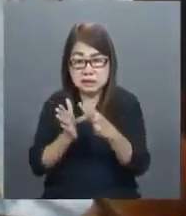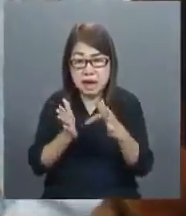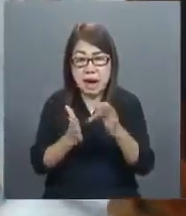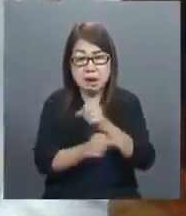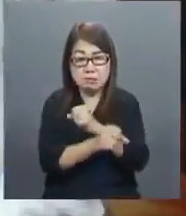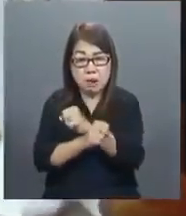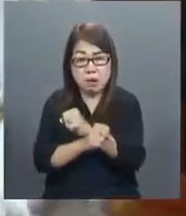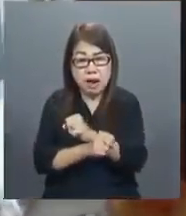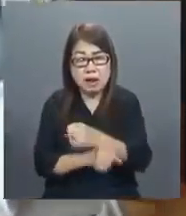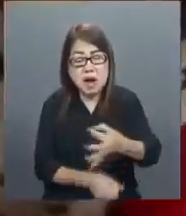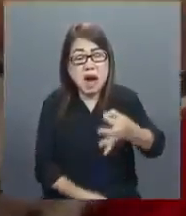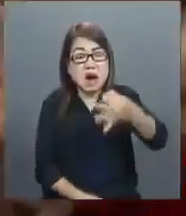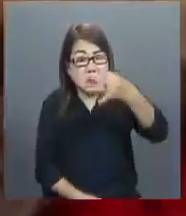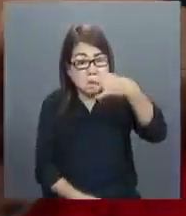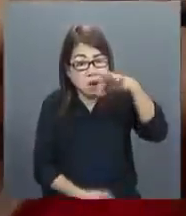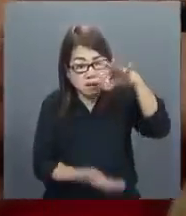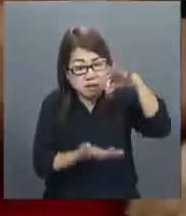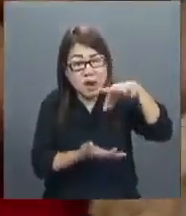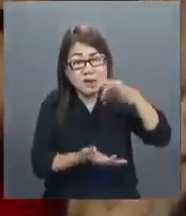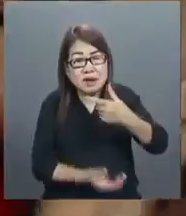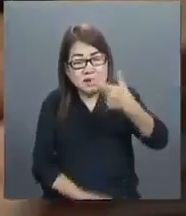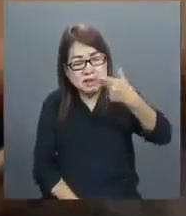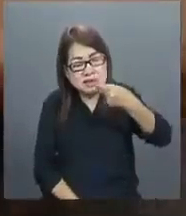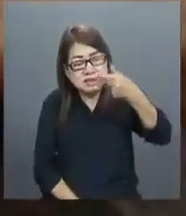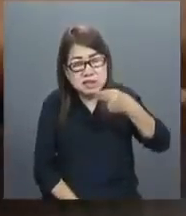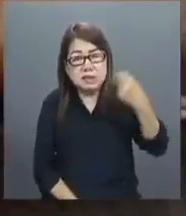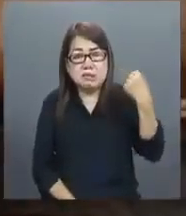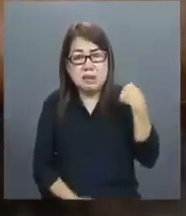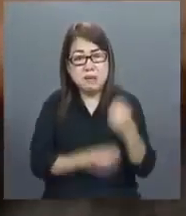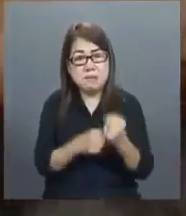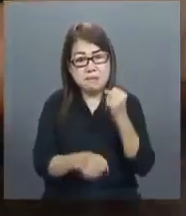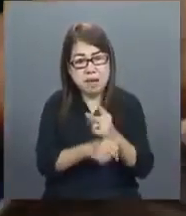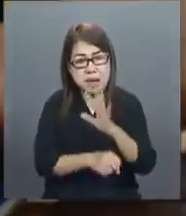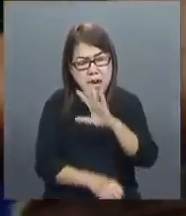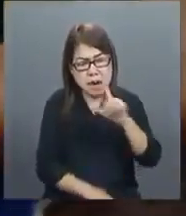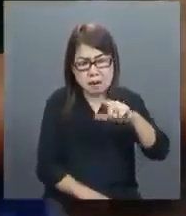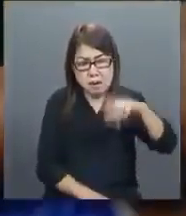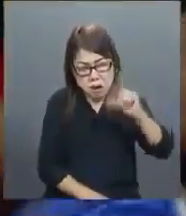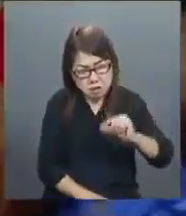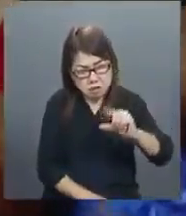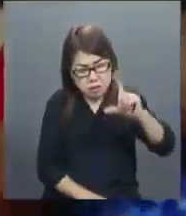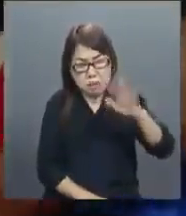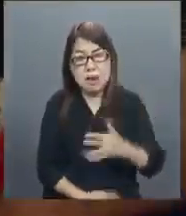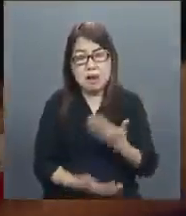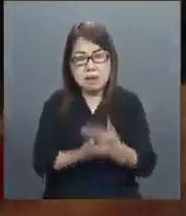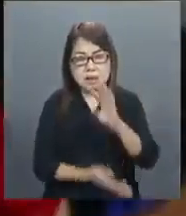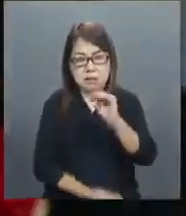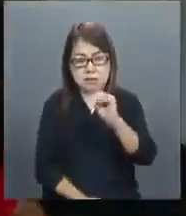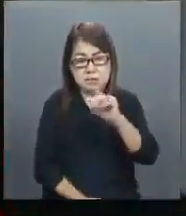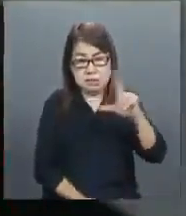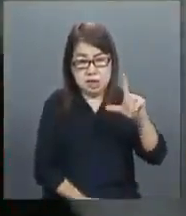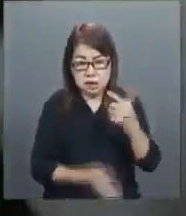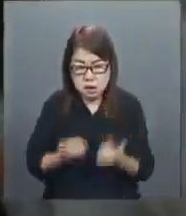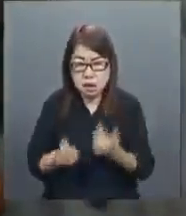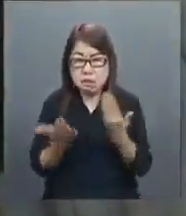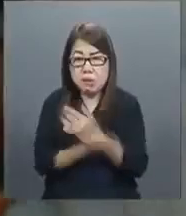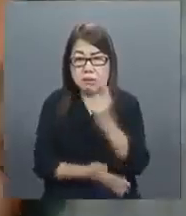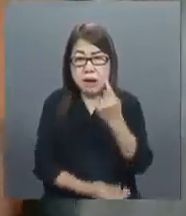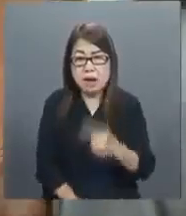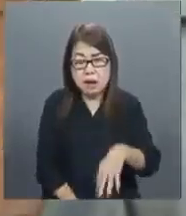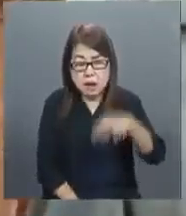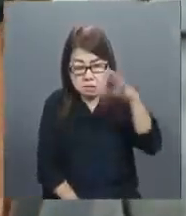สายพันธุ์จากประเทศสวีเดนปีละ5ล้านโดสงบประมาณ40ล้านบาทแต่เมื่อเปลี่ยนมาใช้ทั้งวัคซีนแบบหยอด2ส